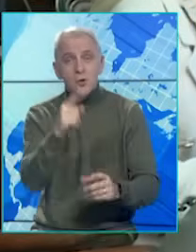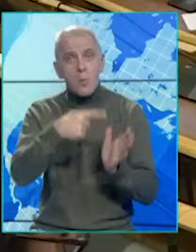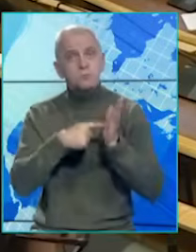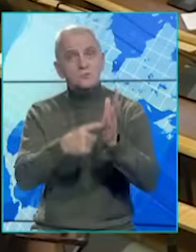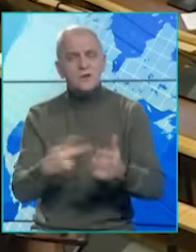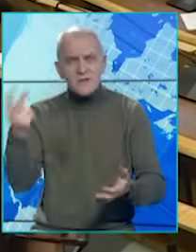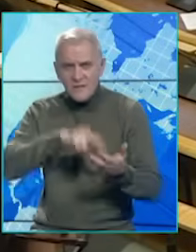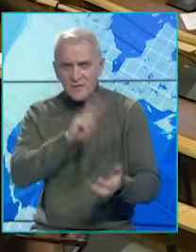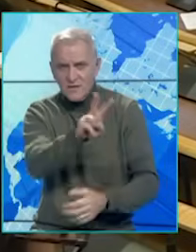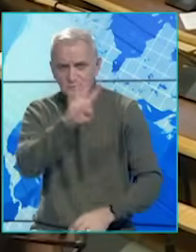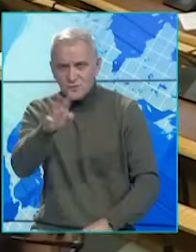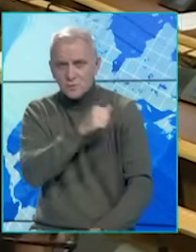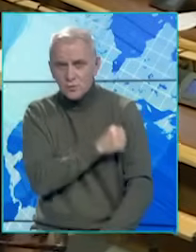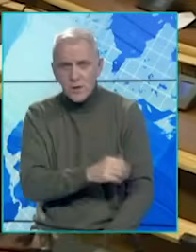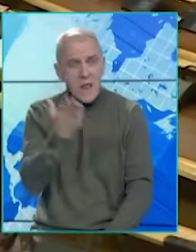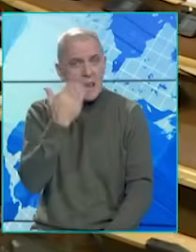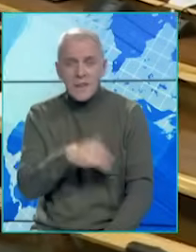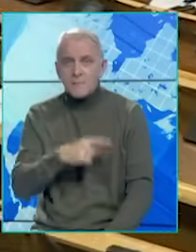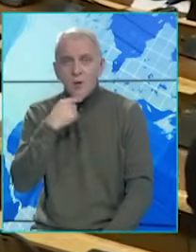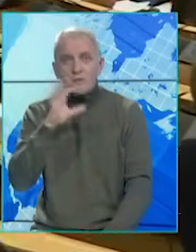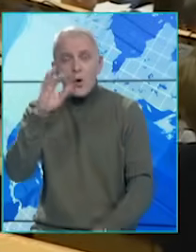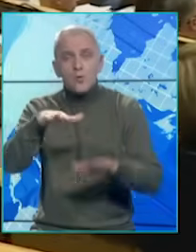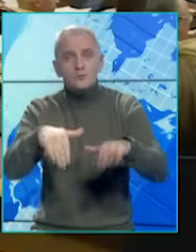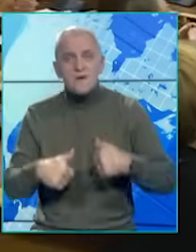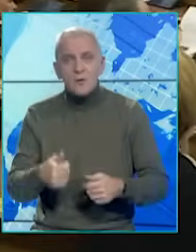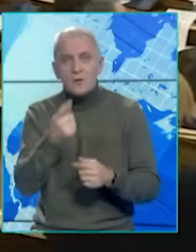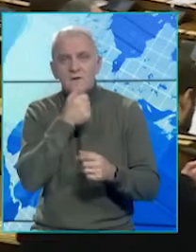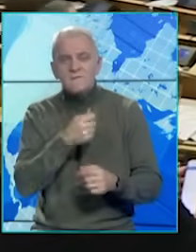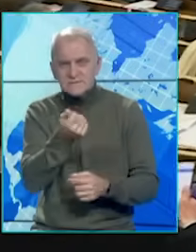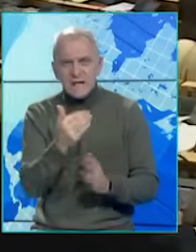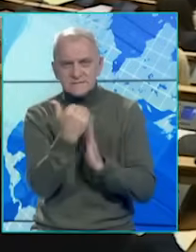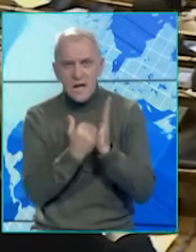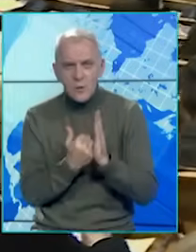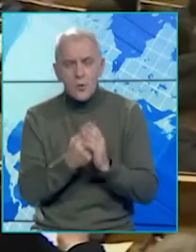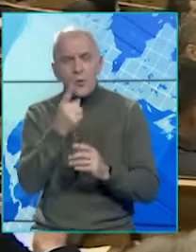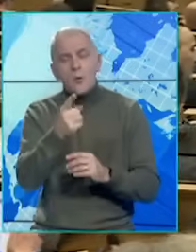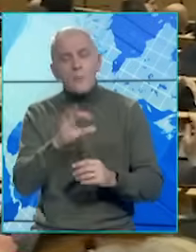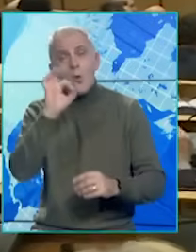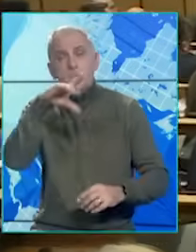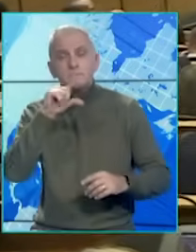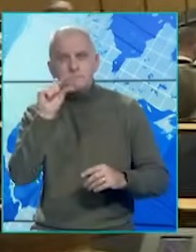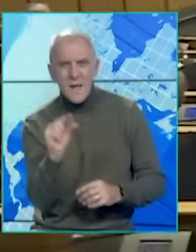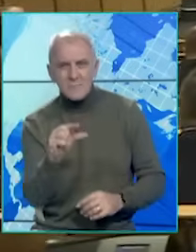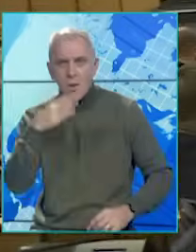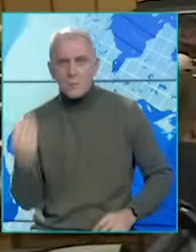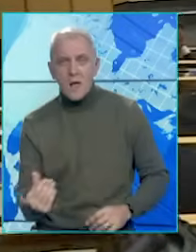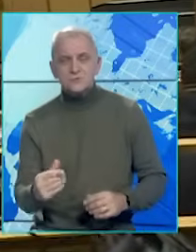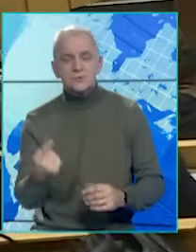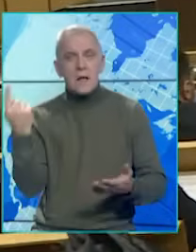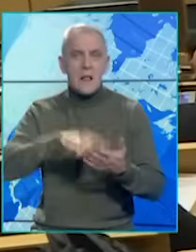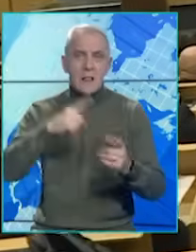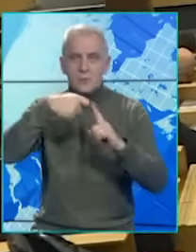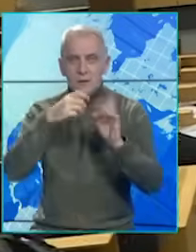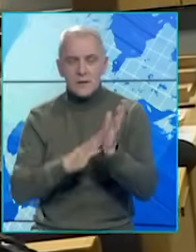pokazuje da u 2024. godini nema govora o usvajanju fiskalnih zakona, odnosno o minimalnoj plaći od